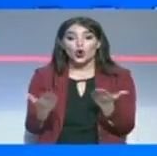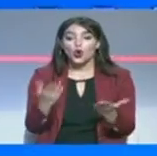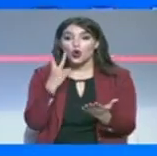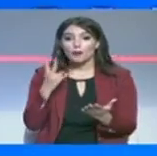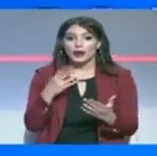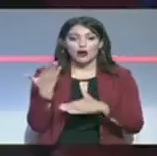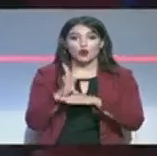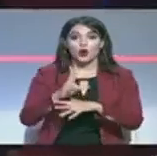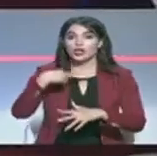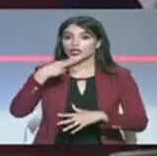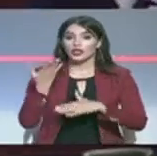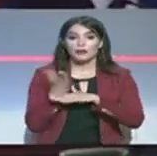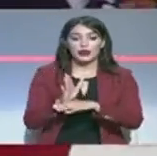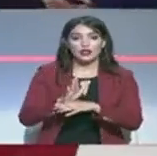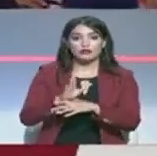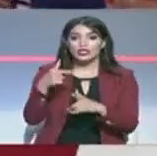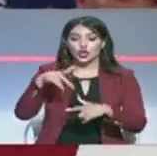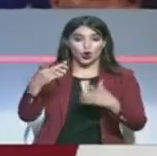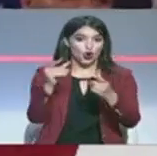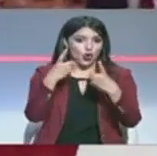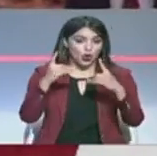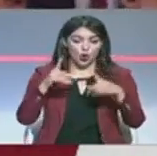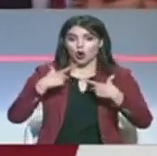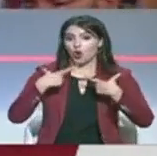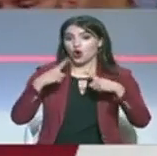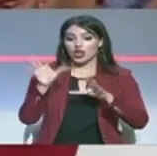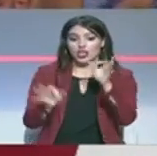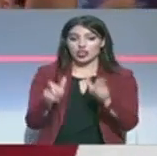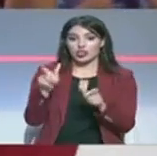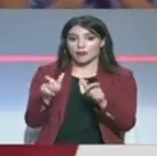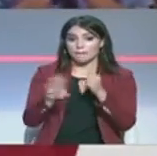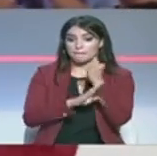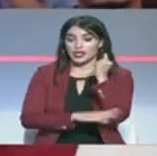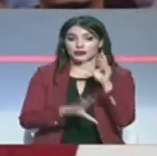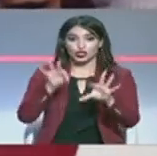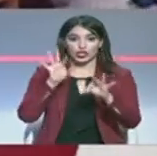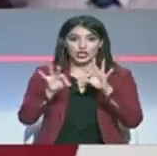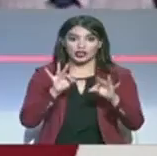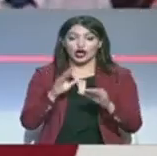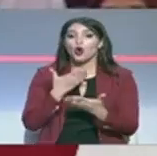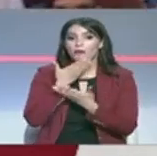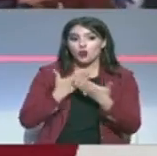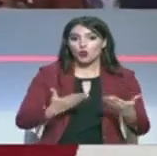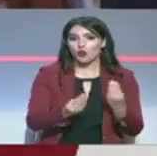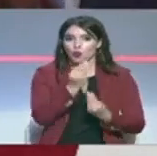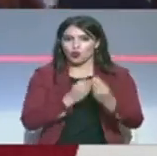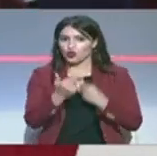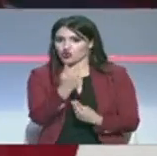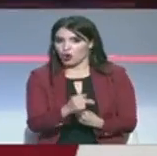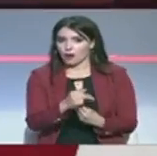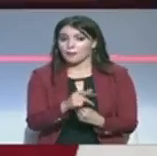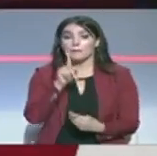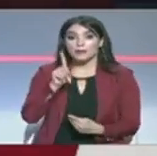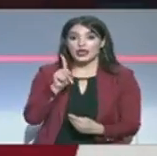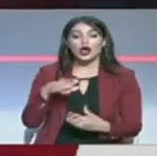عنها التصويت قد تبررها الممارسة الديمقراطية وحرية النائب في اختياراته، وهي منح نواب ثقتهم للحكومة بينما